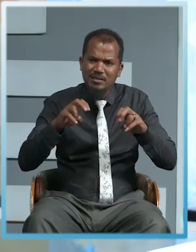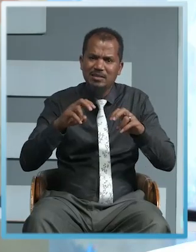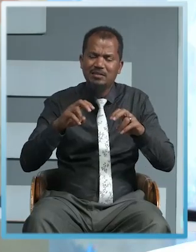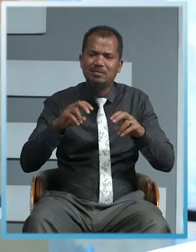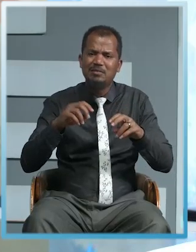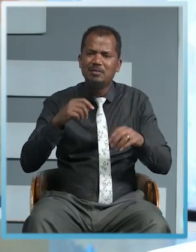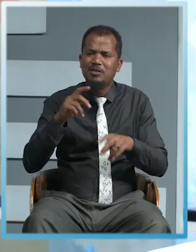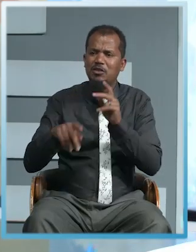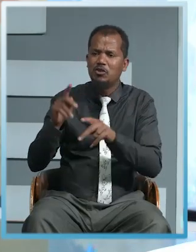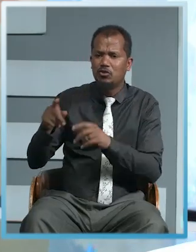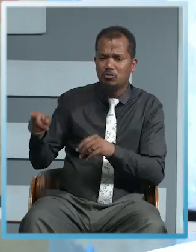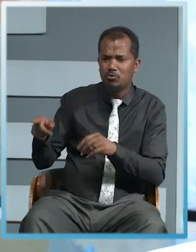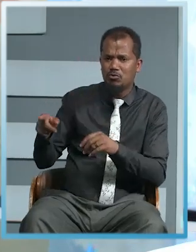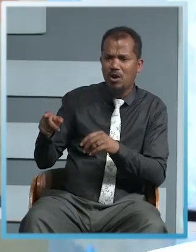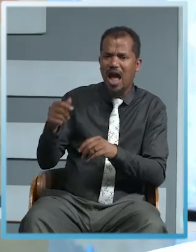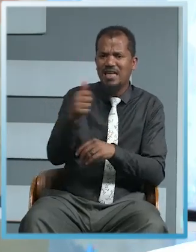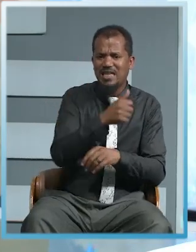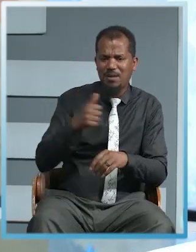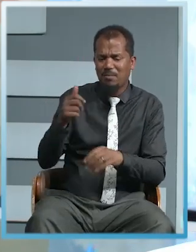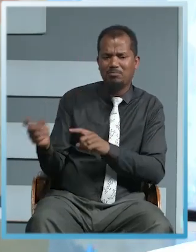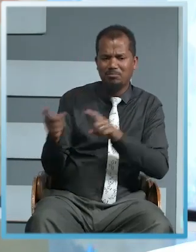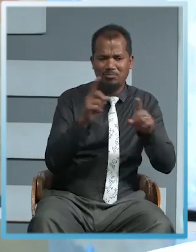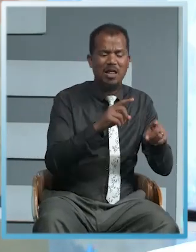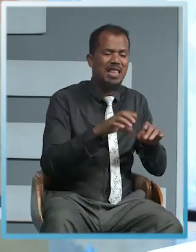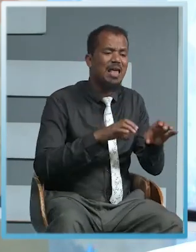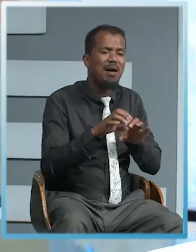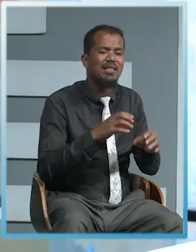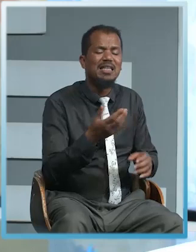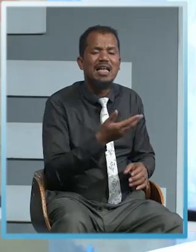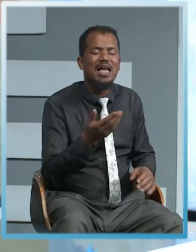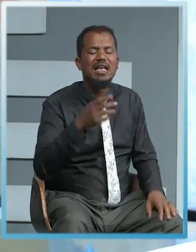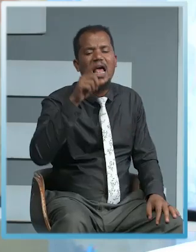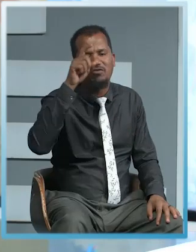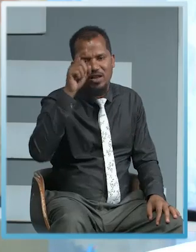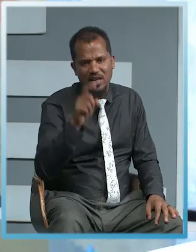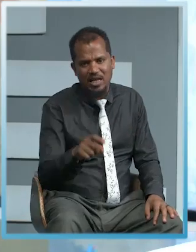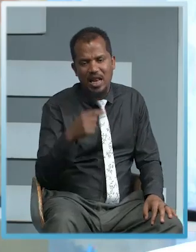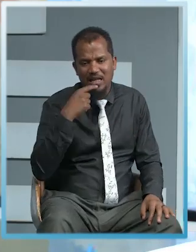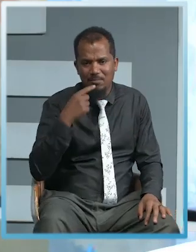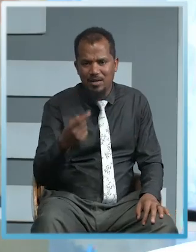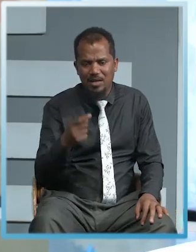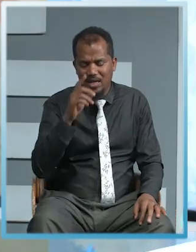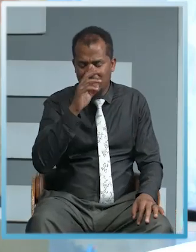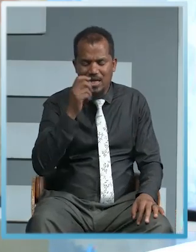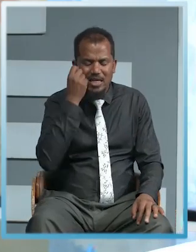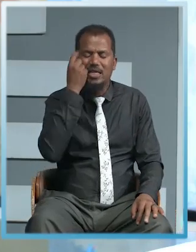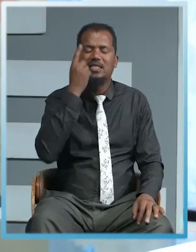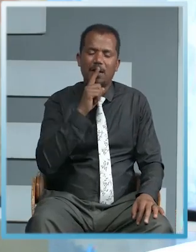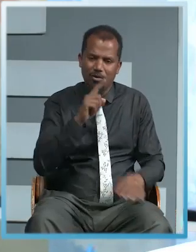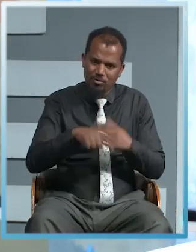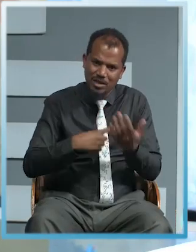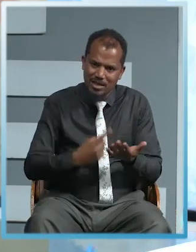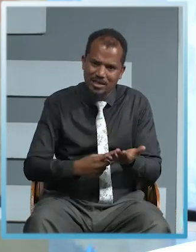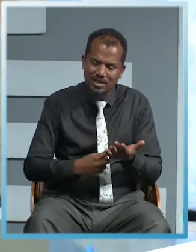መሀል ያለው ወጥቶ አደባባይ እንዲወጣና ምናምን የማድረግ ነገር ያስፈልጋል ከሚል ግንዛቤ ነው። እና